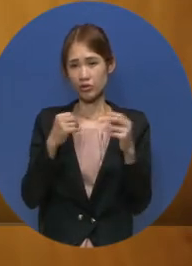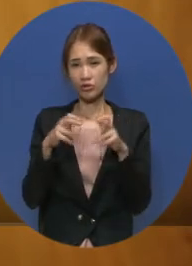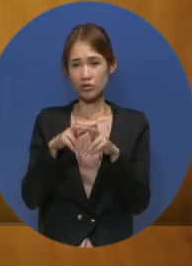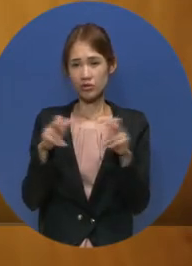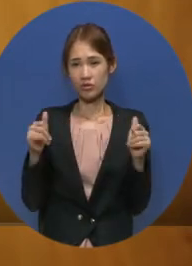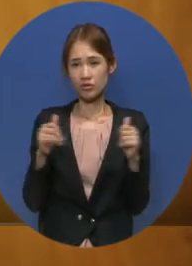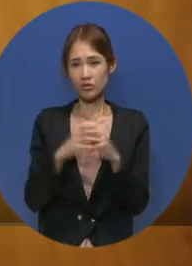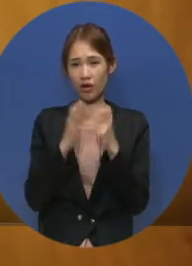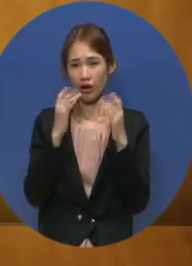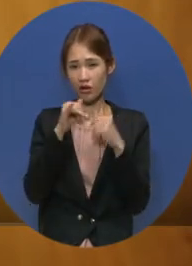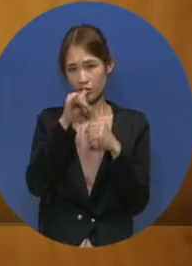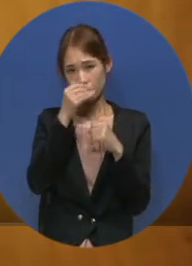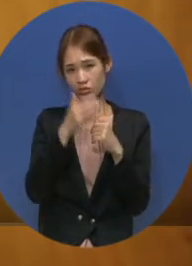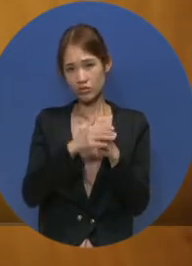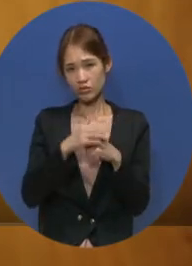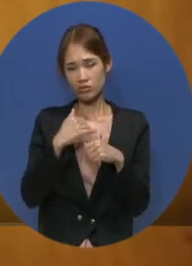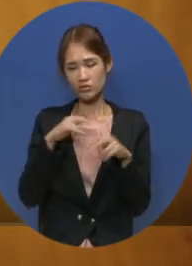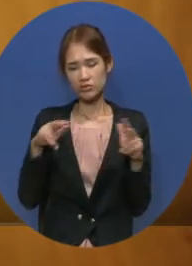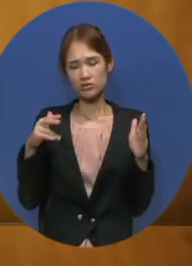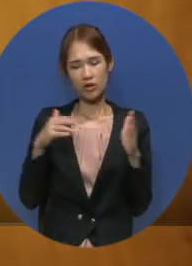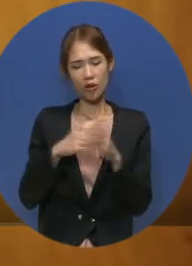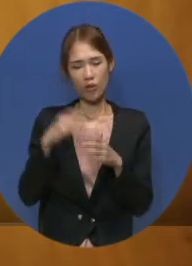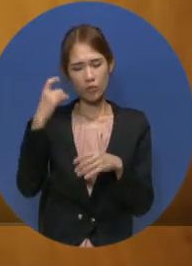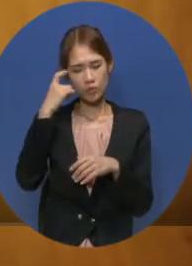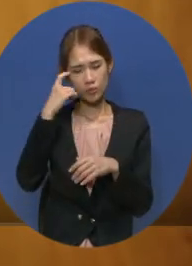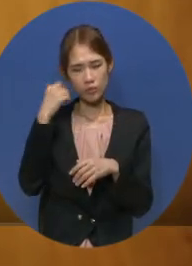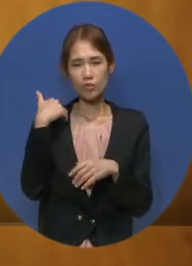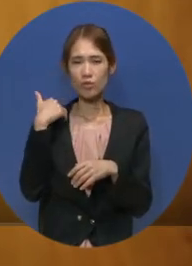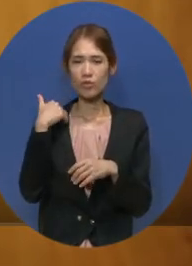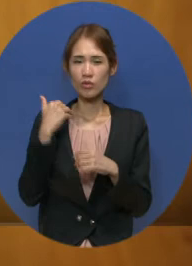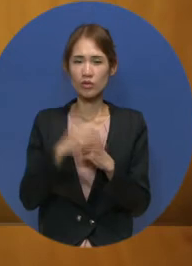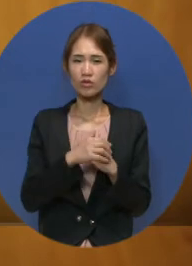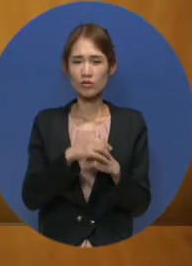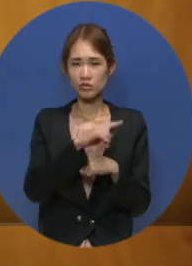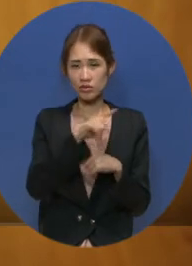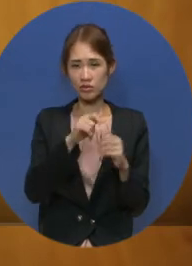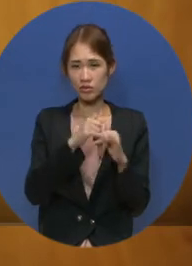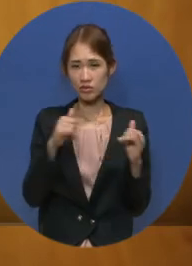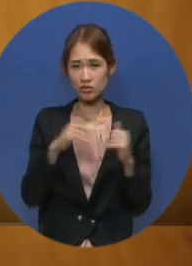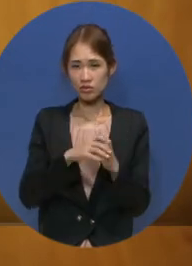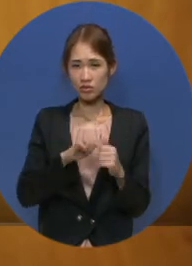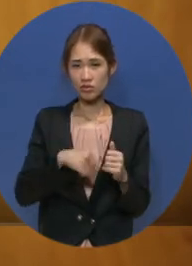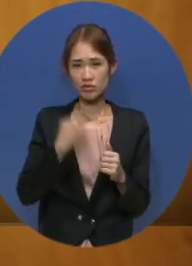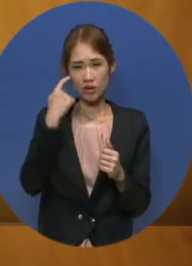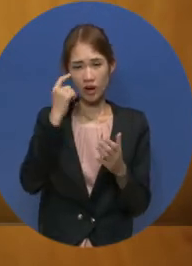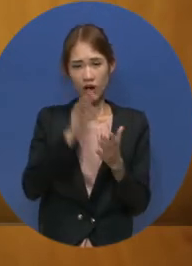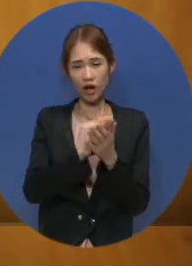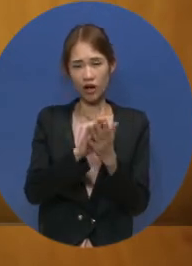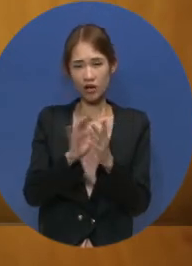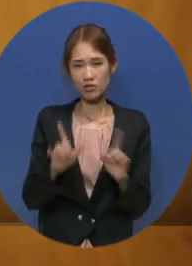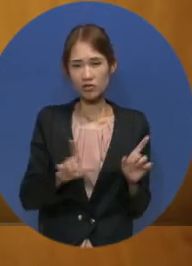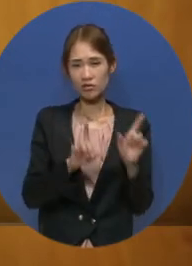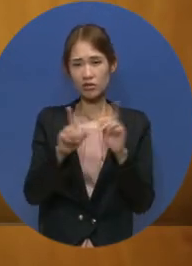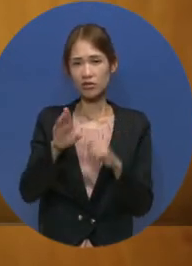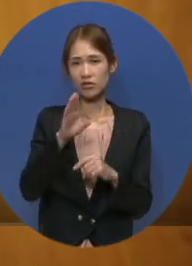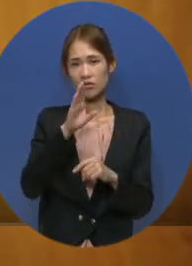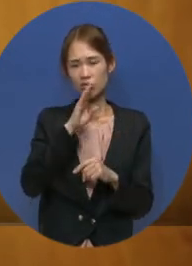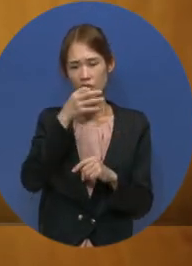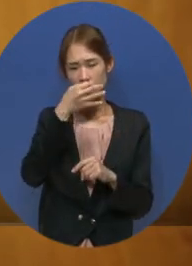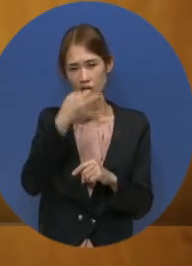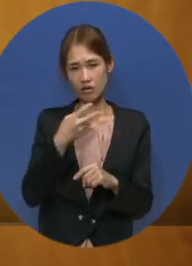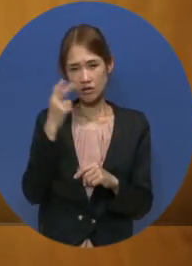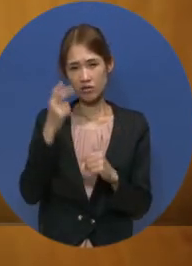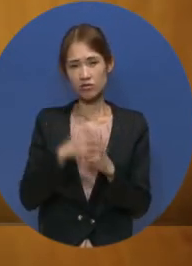장애인 아이들이 있었는데 내가 이때까지 왜 몰랐을까. 그리고 저렇게 장애인들은 스스로 살아가기가 정말